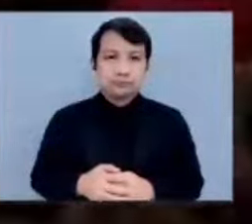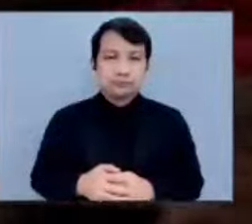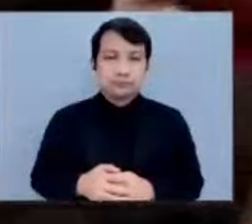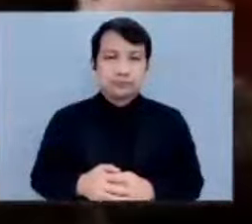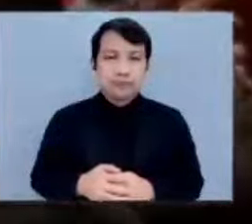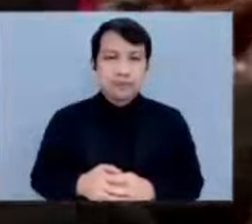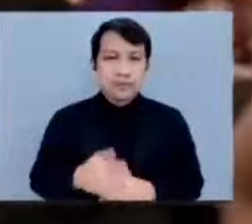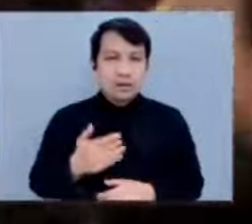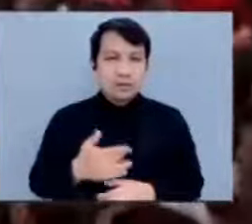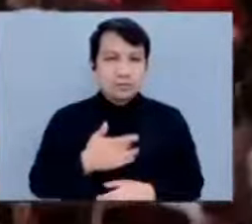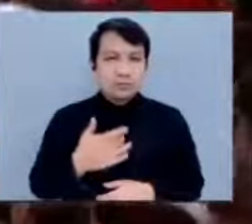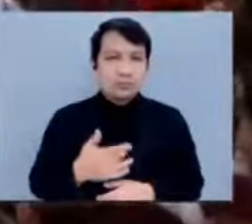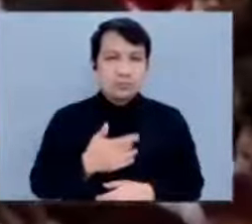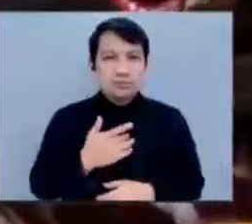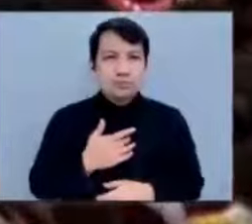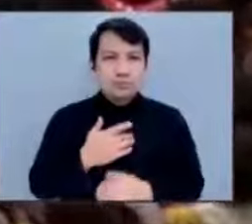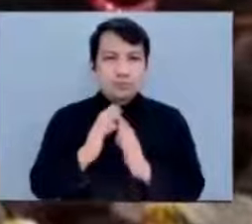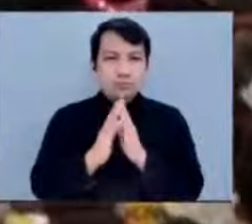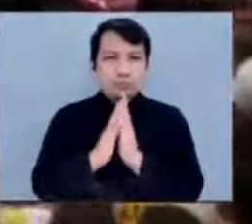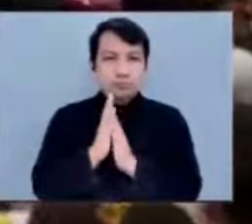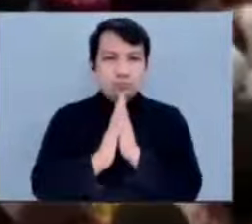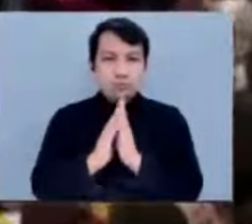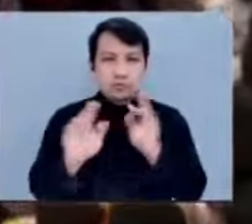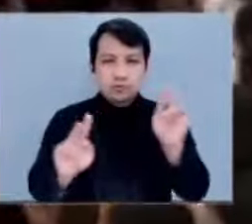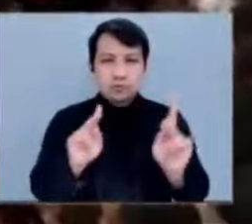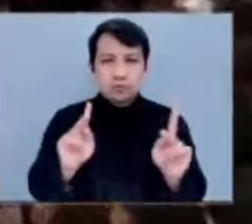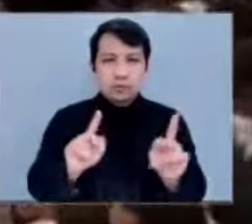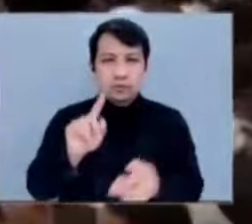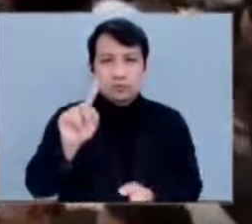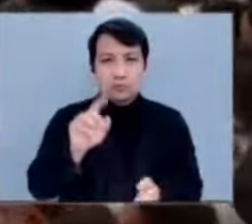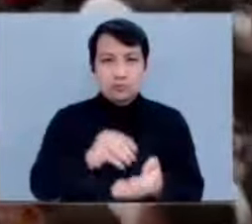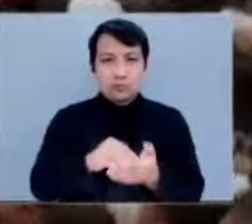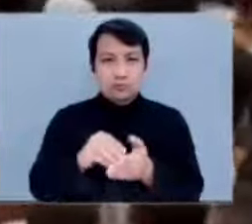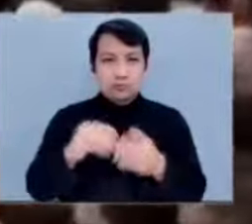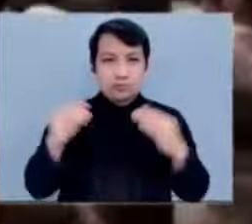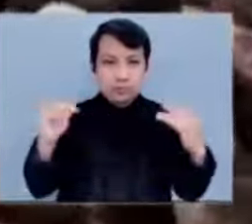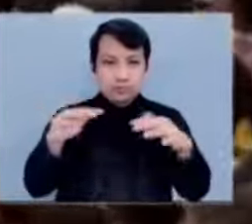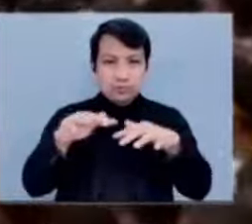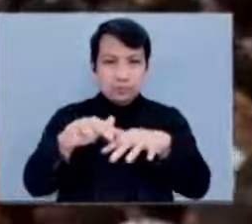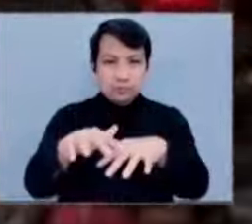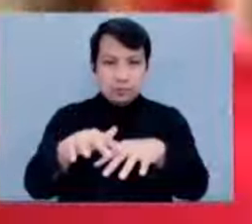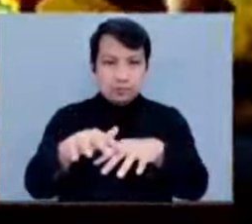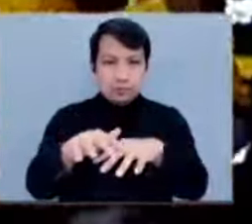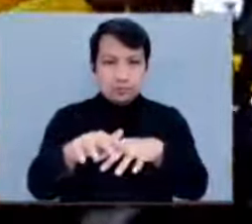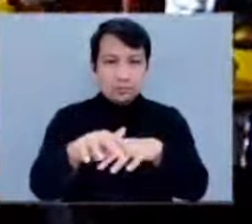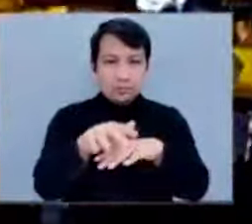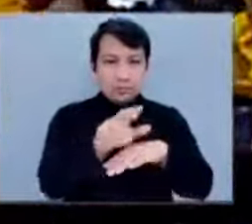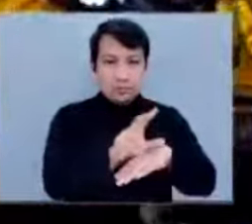Damang-dama ang pagkasabik ng mahigit 1 milyong debotong sumama sa prosesyon.